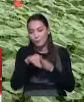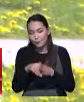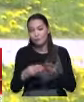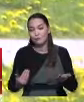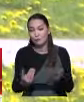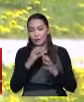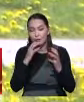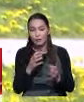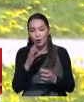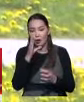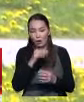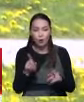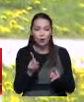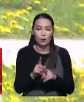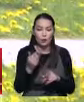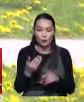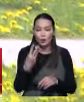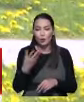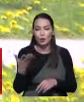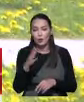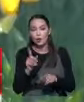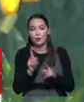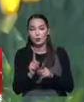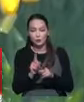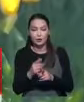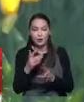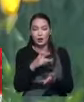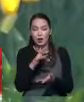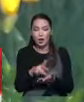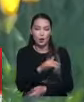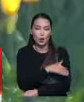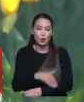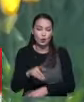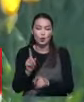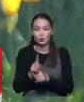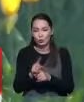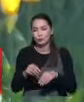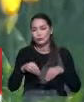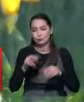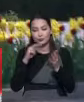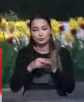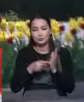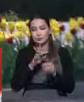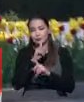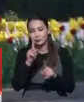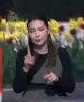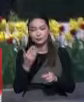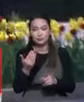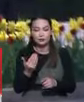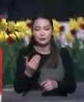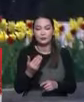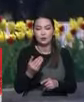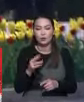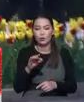сақтаймыз. Биыл сондай ақ 30-ға жуық жасыл мүсін қала көшелерінің шырайын келтірмек. Терек, түйе, піл,